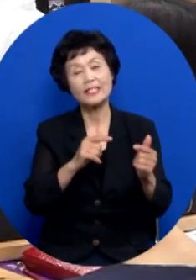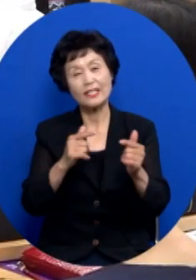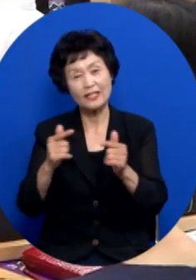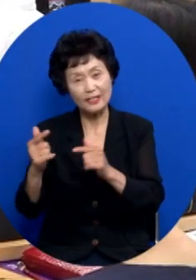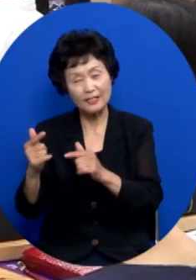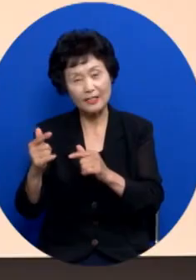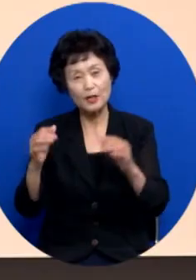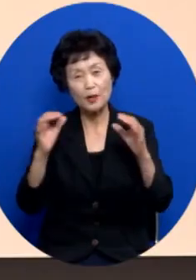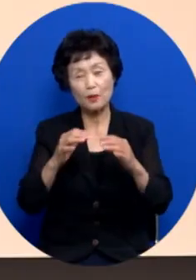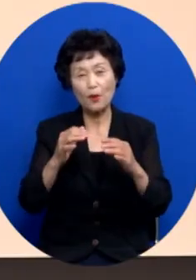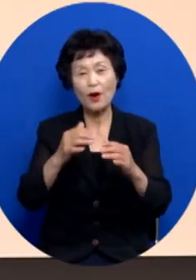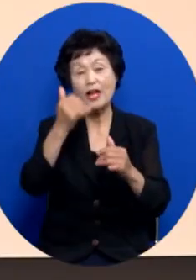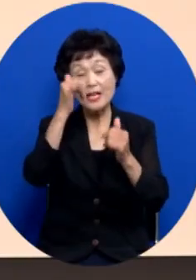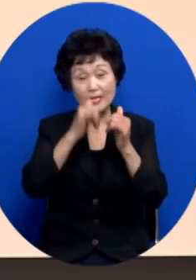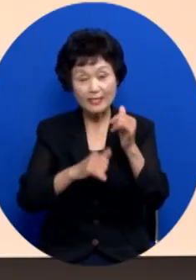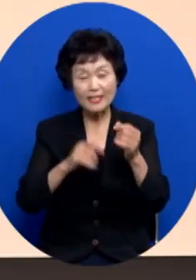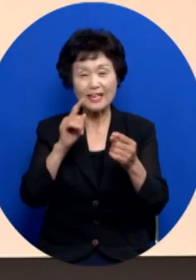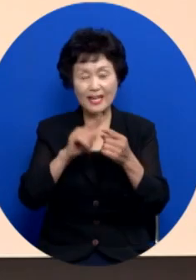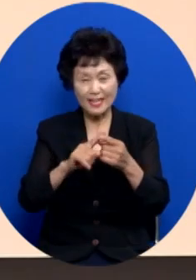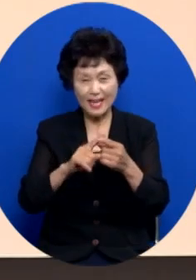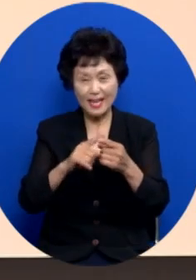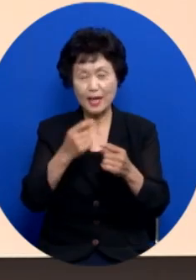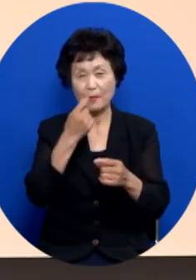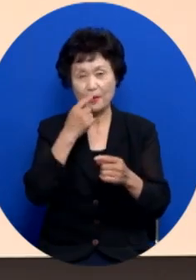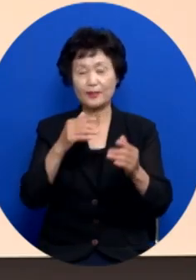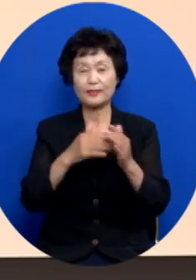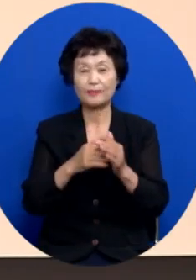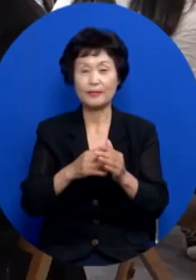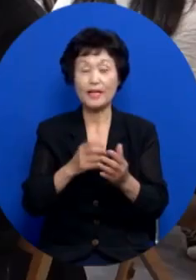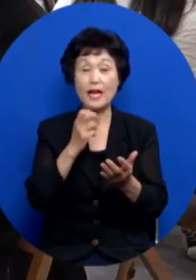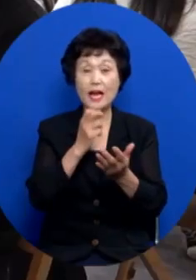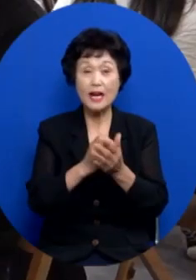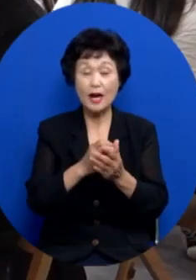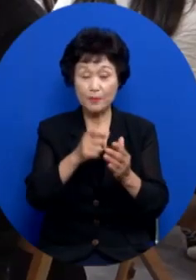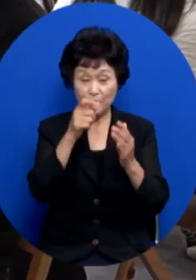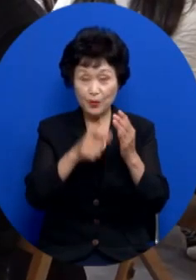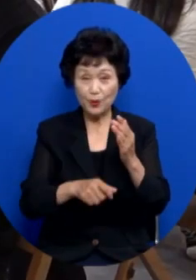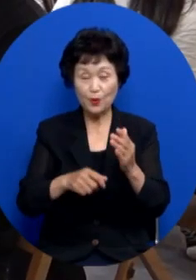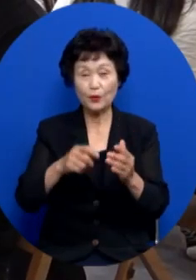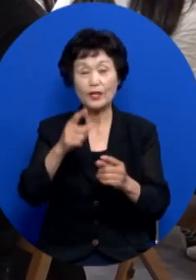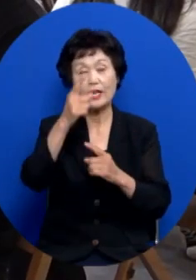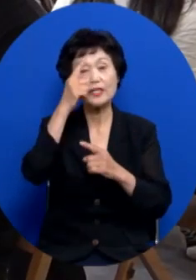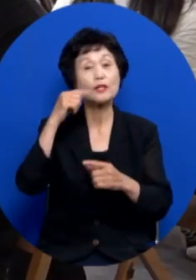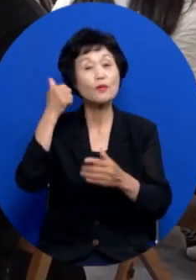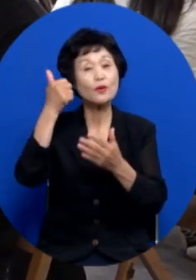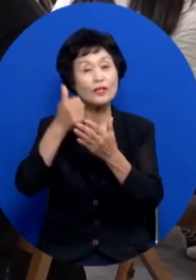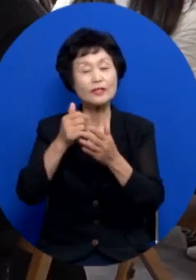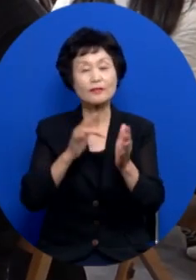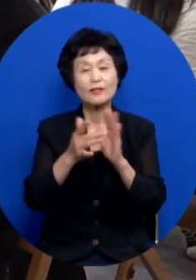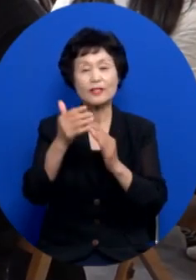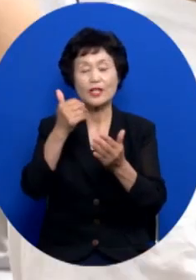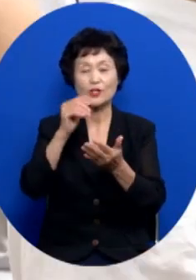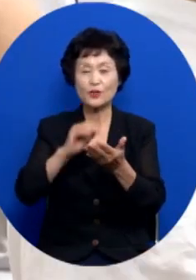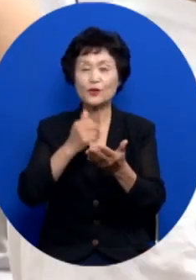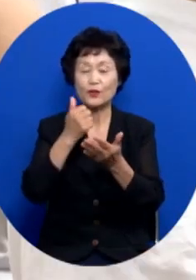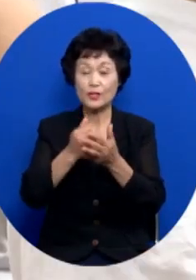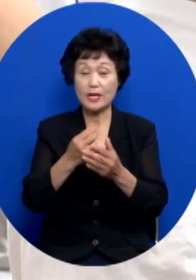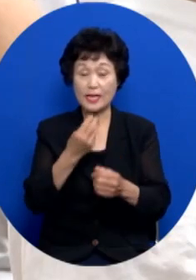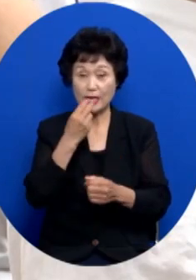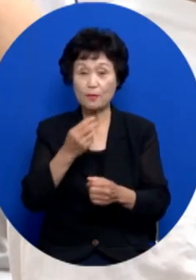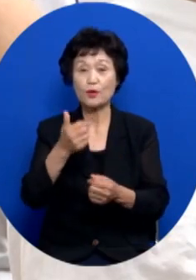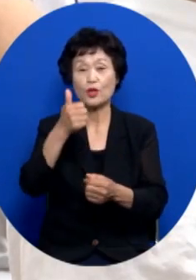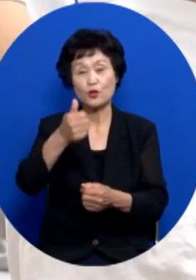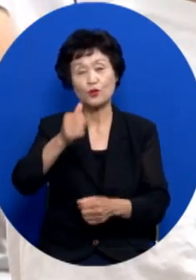초점을 맞췄습니다. 파송예배 설교를 전한 감리회 이철 감독회장은 예수 그리스도가 생명의 주인 되심을 삶으로